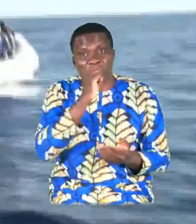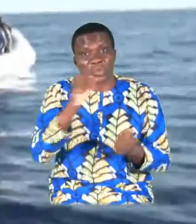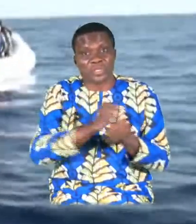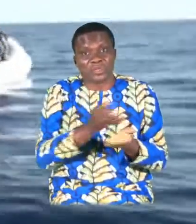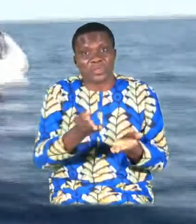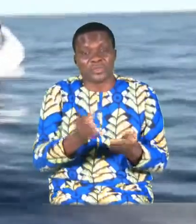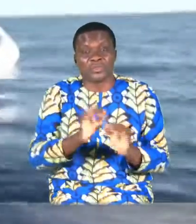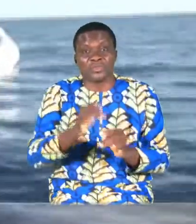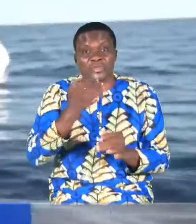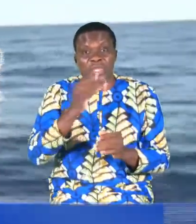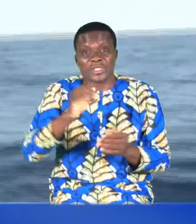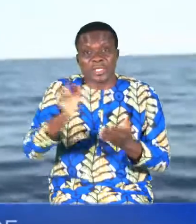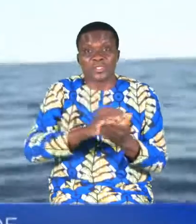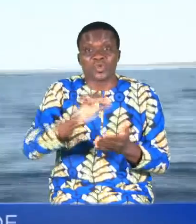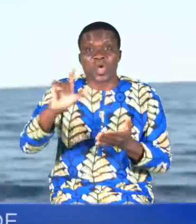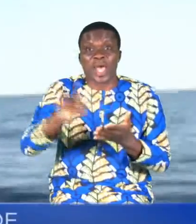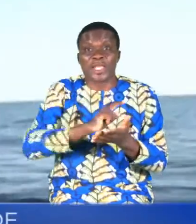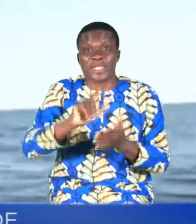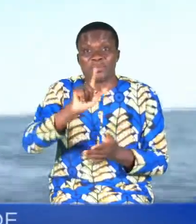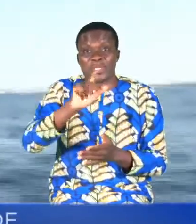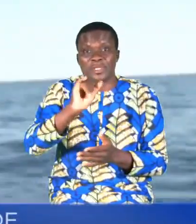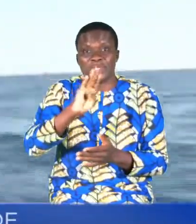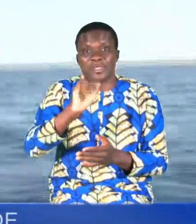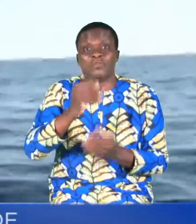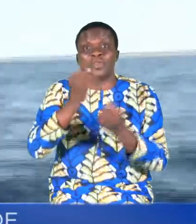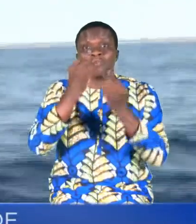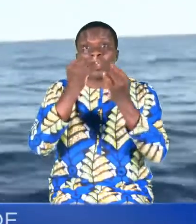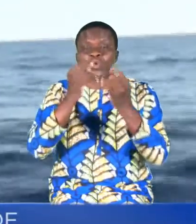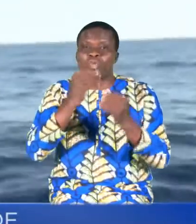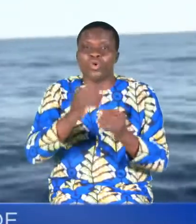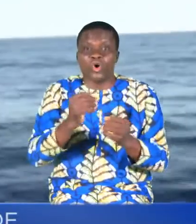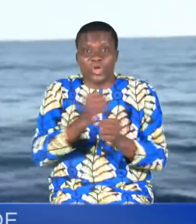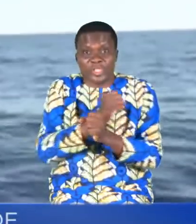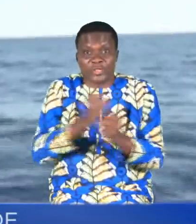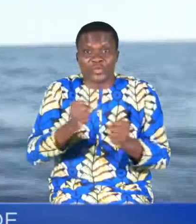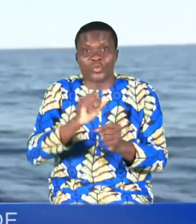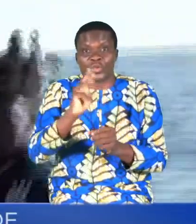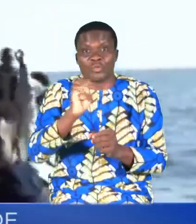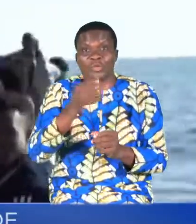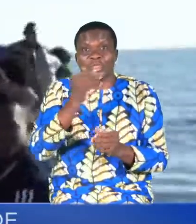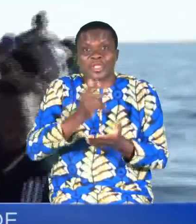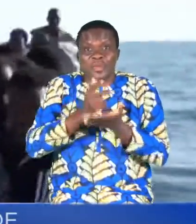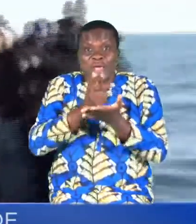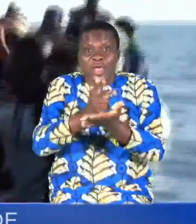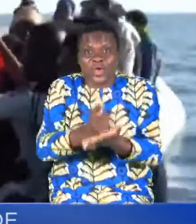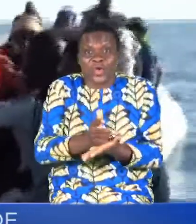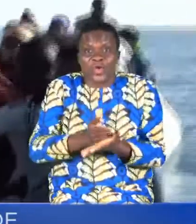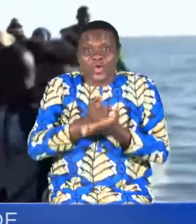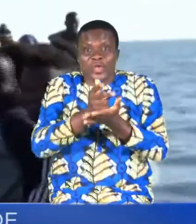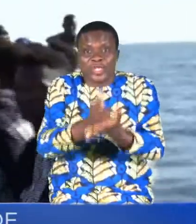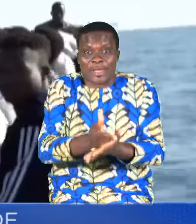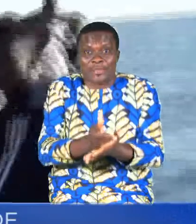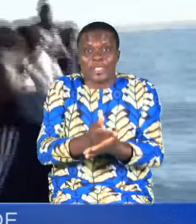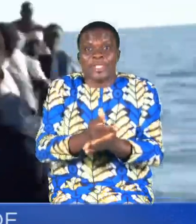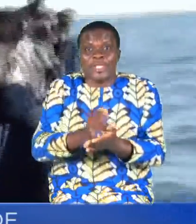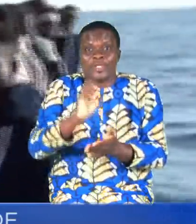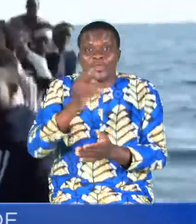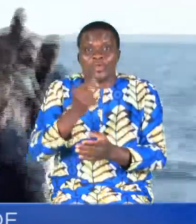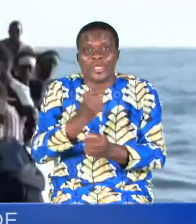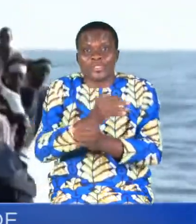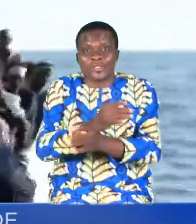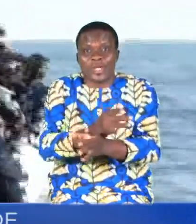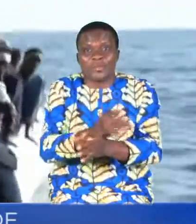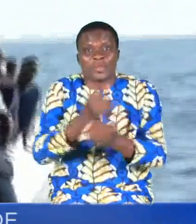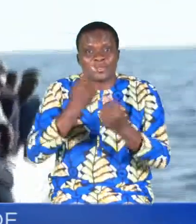Plutôt de la chance en Libye, une centaine de migrants ont été secourus mercredi par un navire humanitaire de l'ONG allemande Sea-Watch,